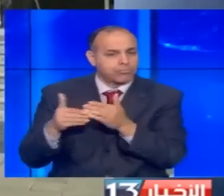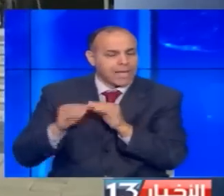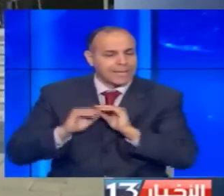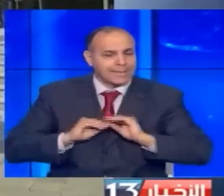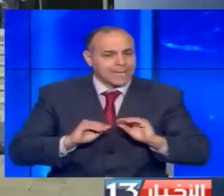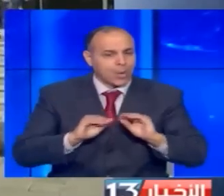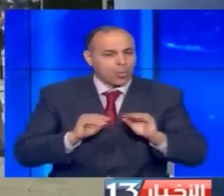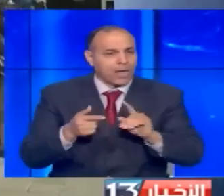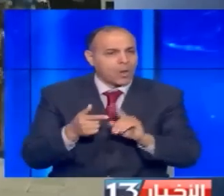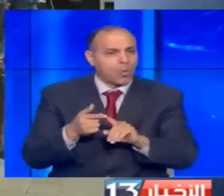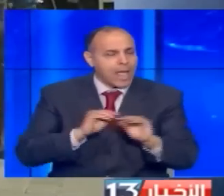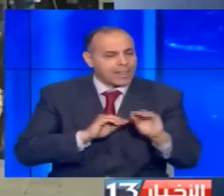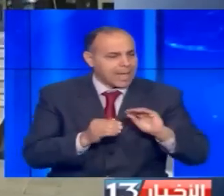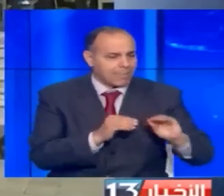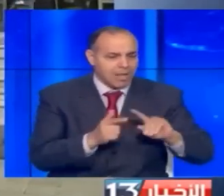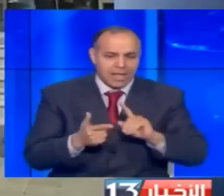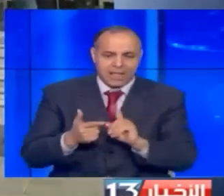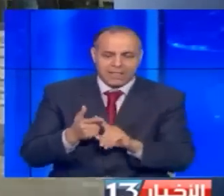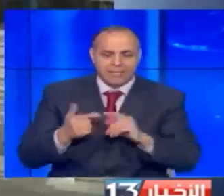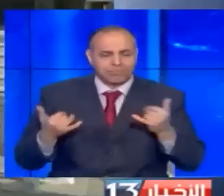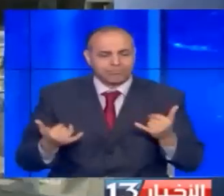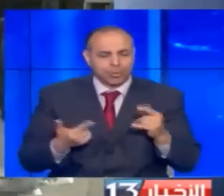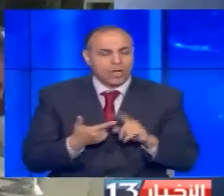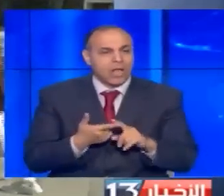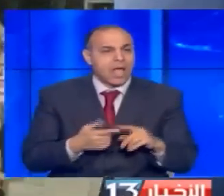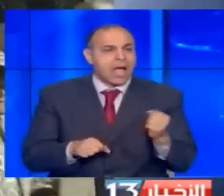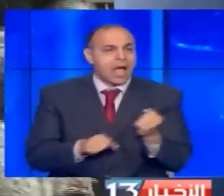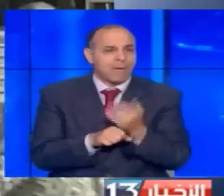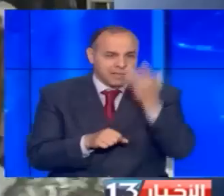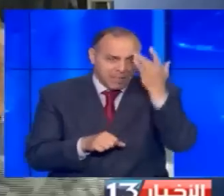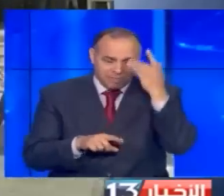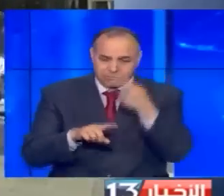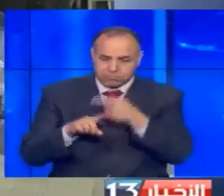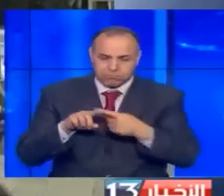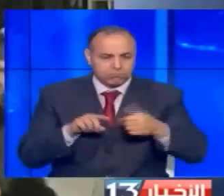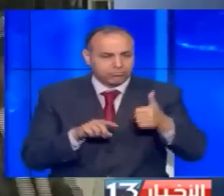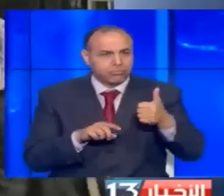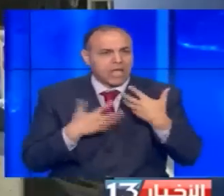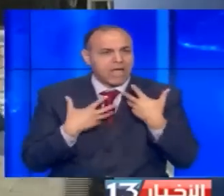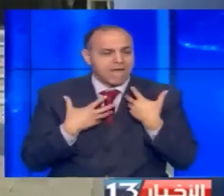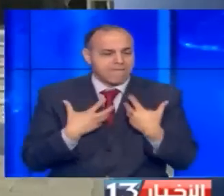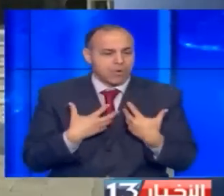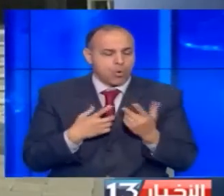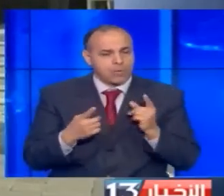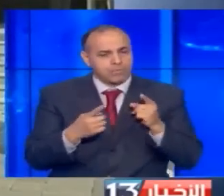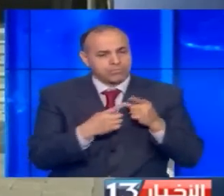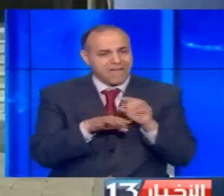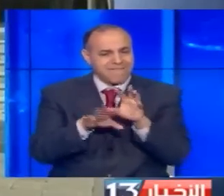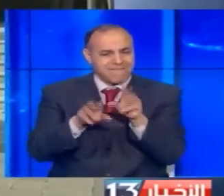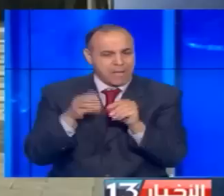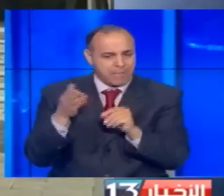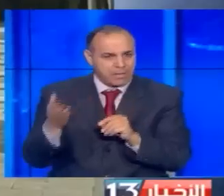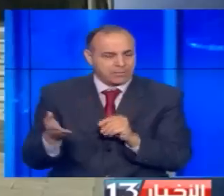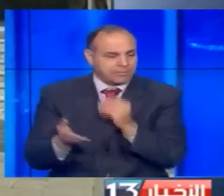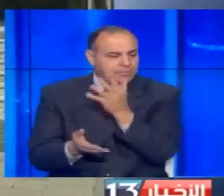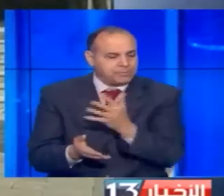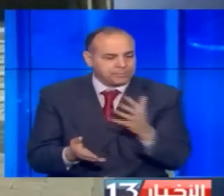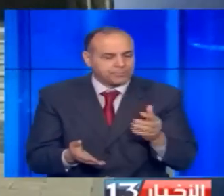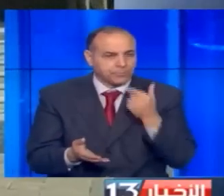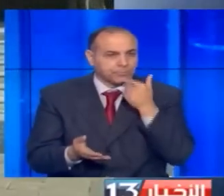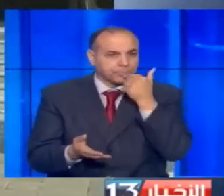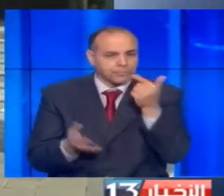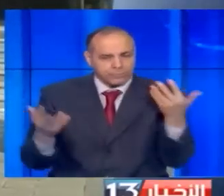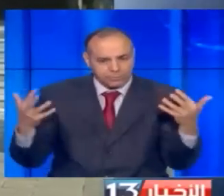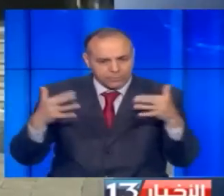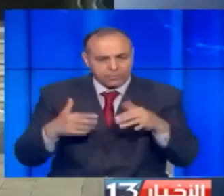التكويني التعليمي والجانب الترفيهي. عمل ثقافي تشاركي بامتياز حبيناه يتوجه للعائلات والأطفال، وشفنا